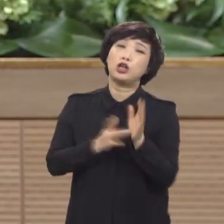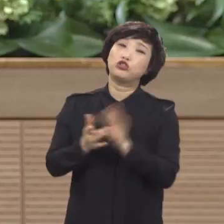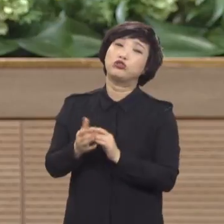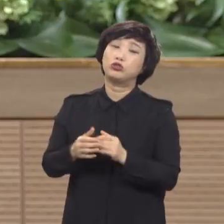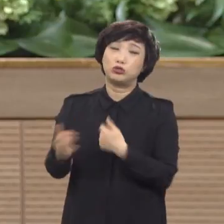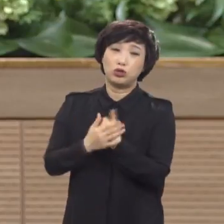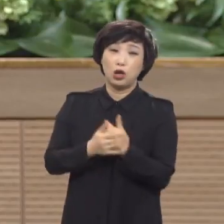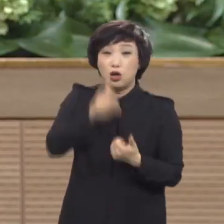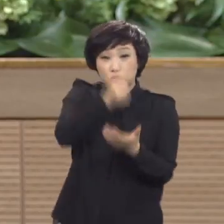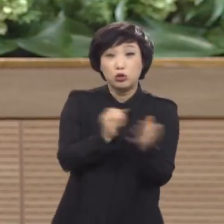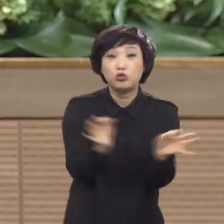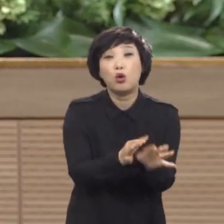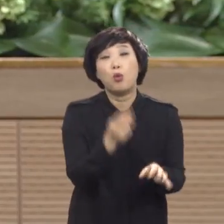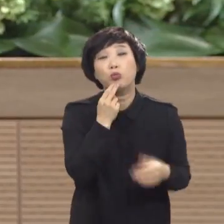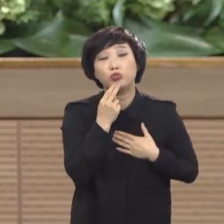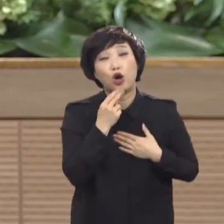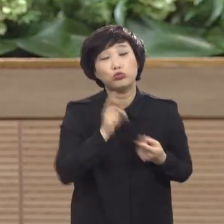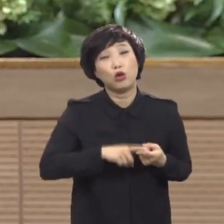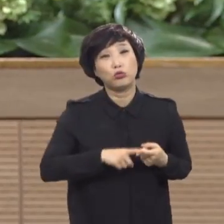우리가 이 땅에 살다가